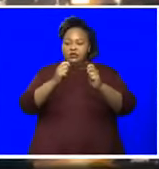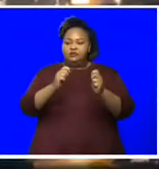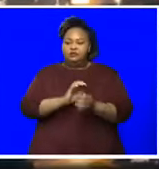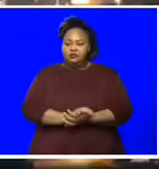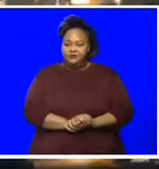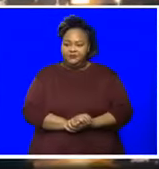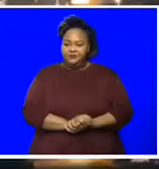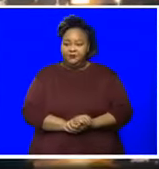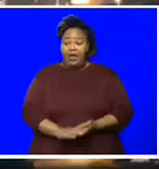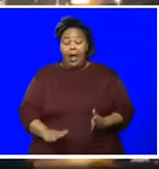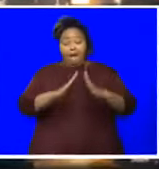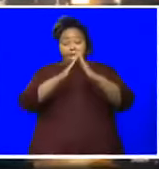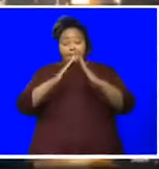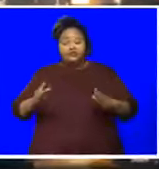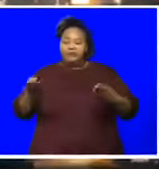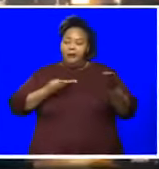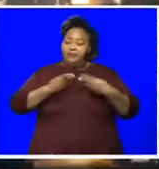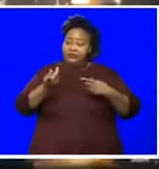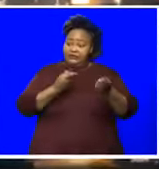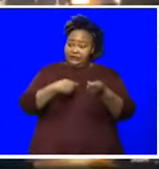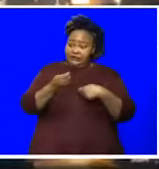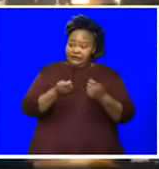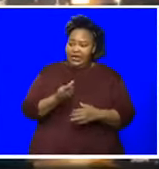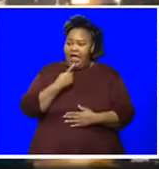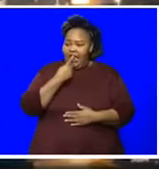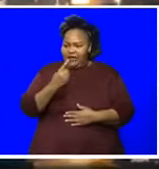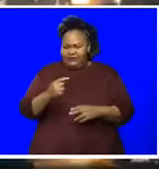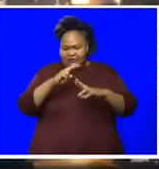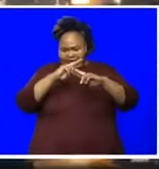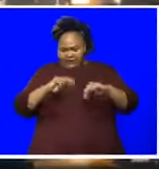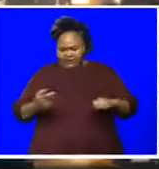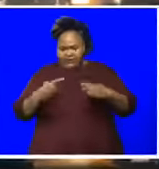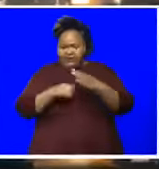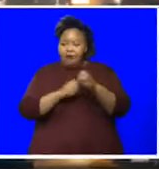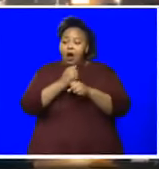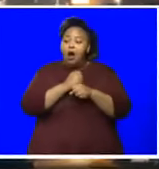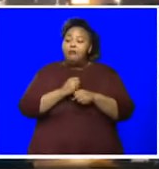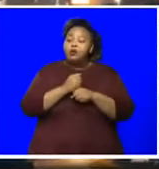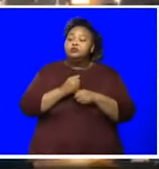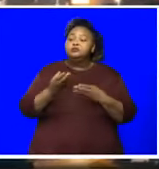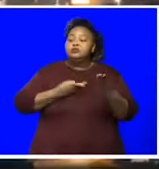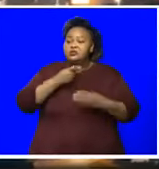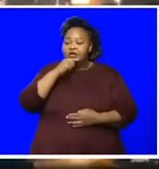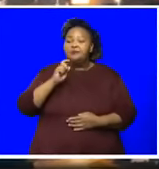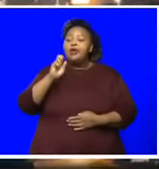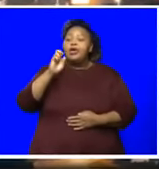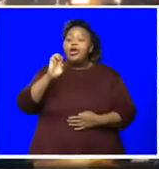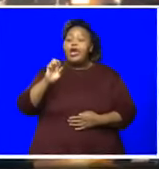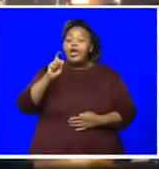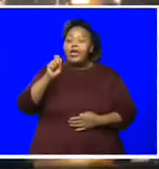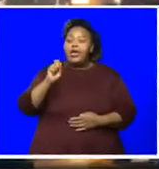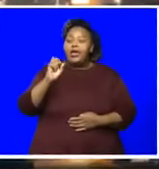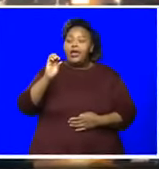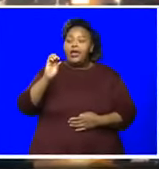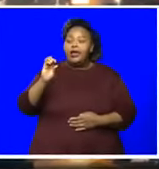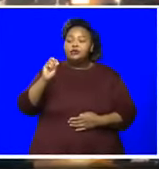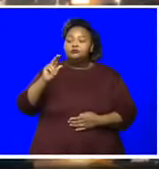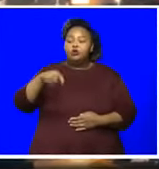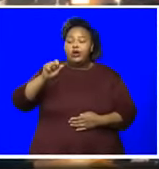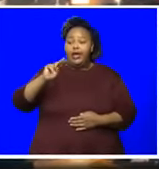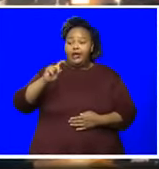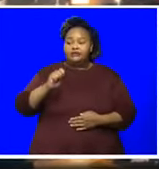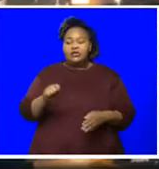letemabhizinisi nekuthengiselana lithi kukhona lelisakubuka ngendzaba yeExponent lokuyinkampani yekonga liyavalwa yangakhoni